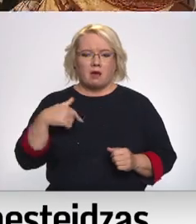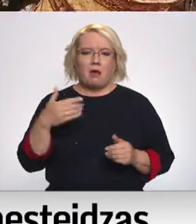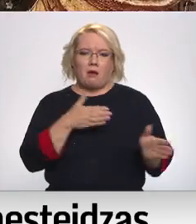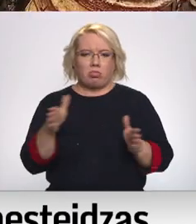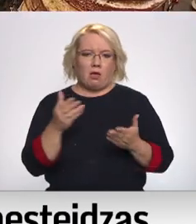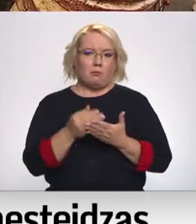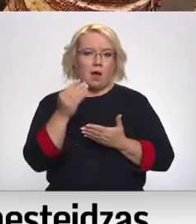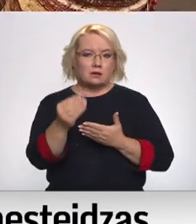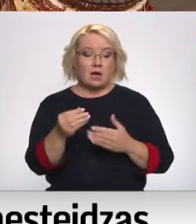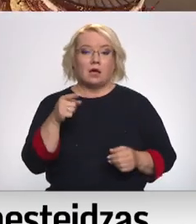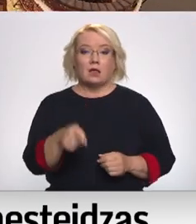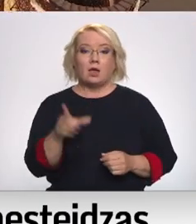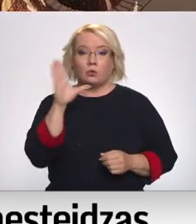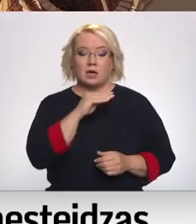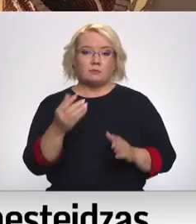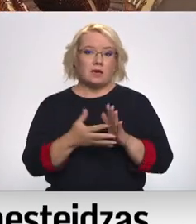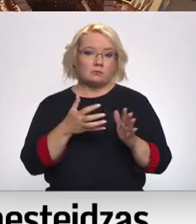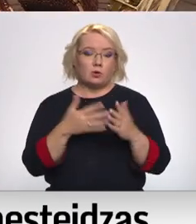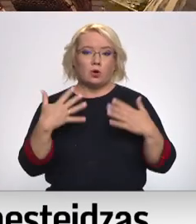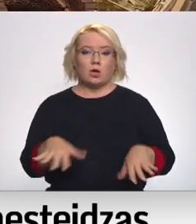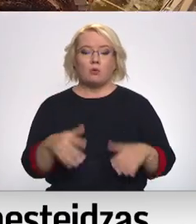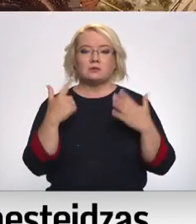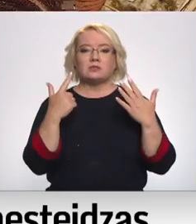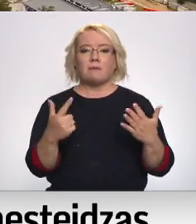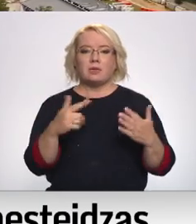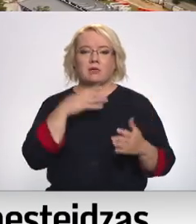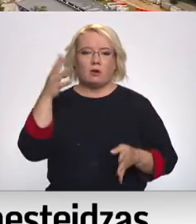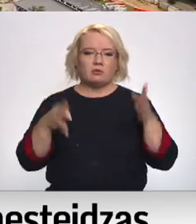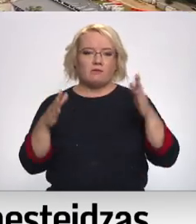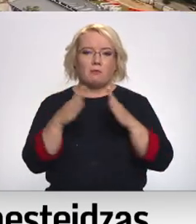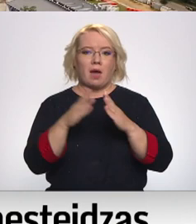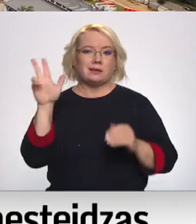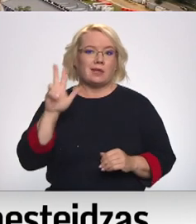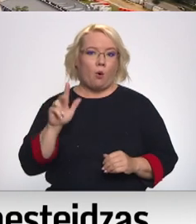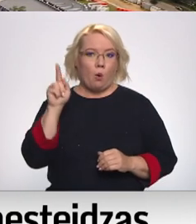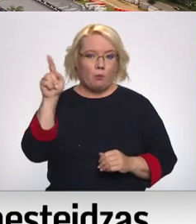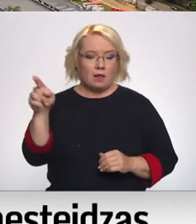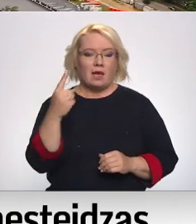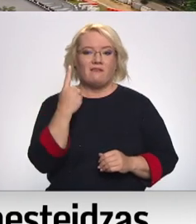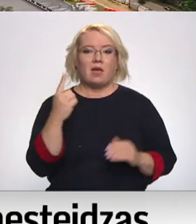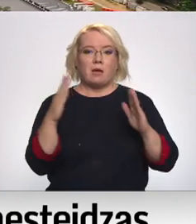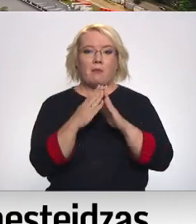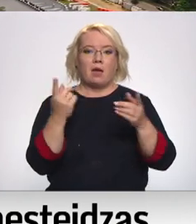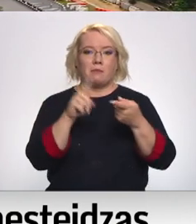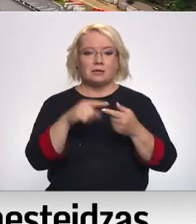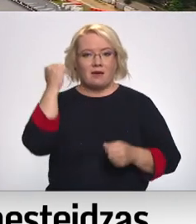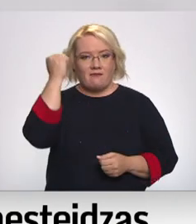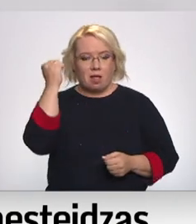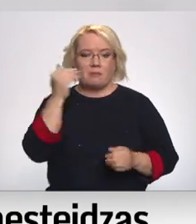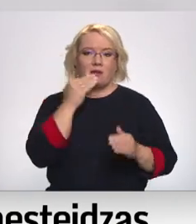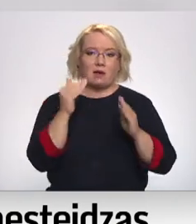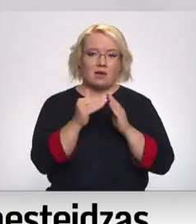maksāt. Šādu iespēju izmantojušas jau 7 daudzdzīvokļu mājas Daugavpilī. Pa vienai mājai pieslēgta Valmierā,